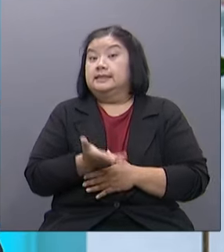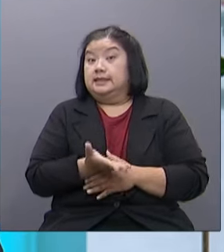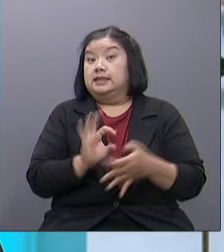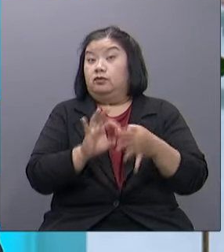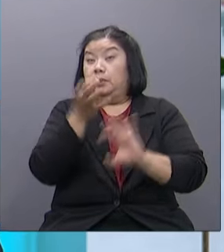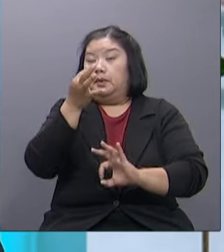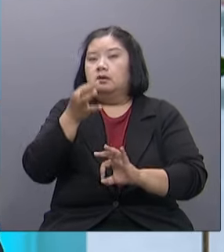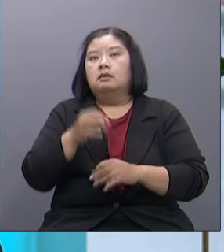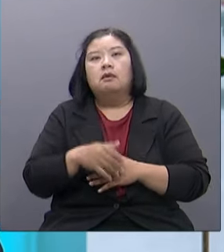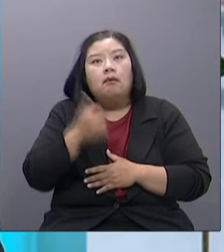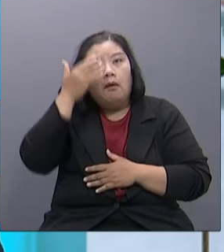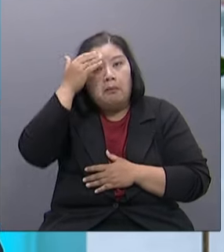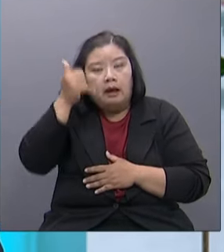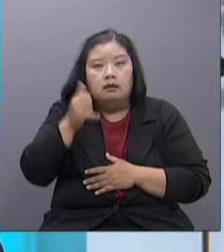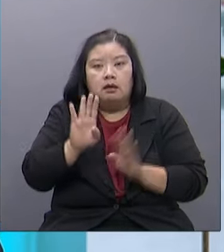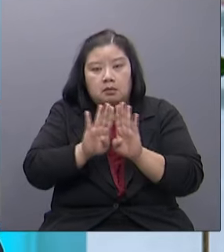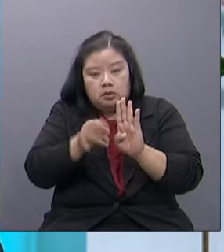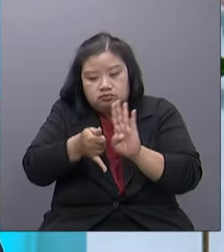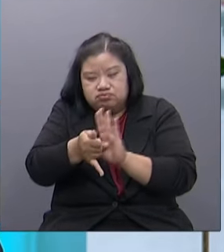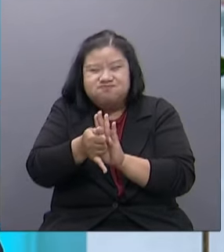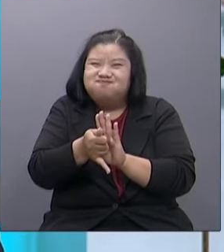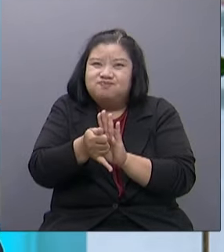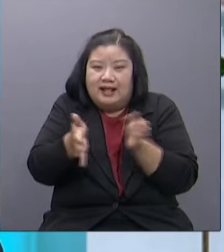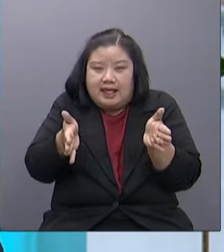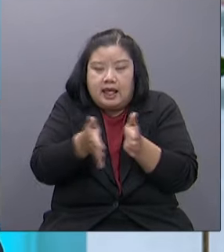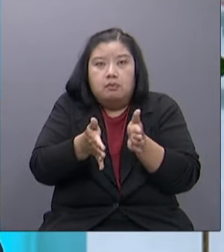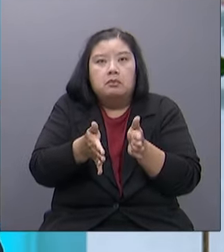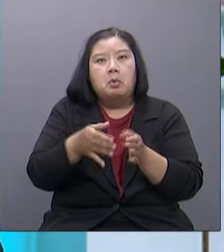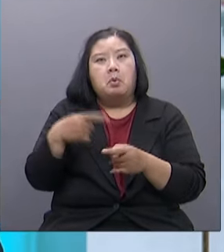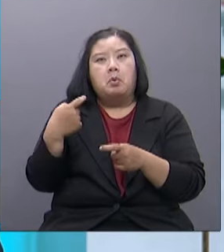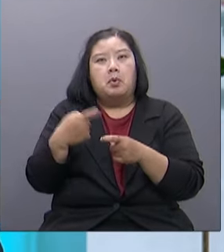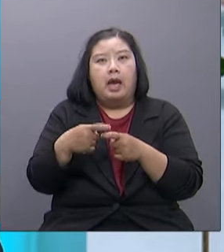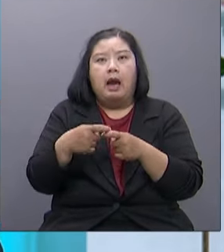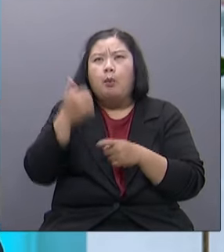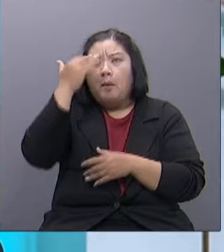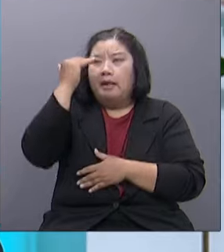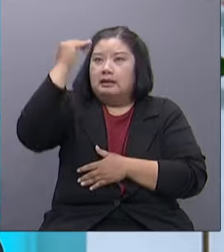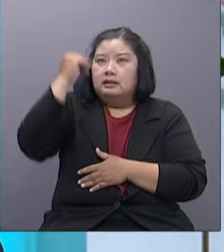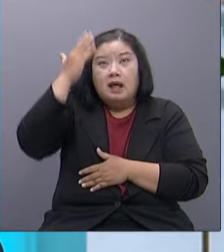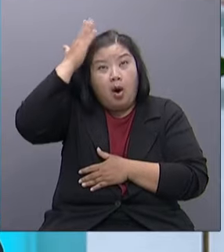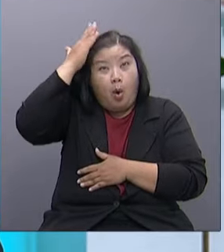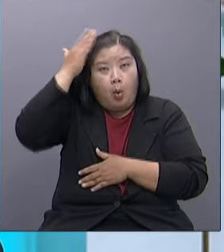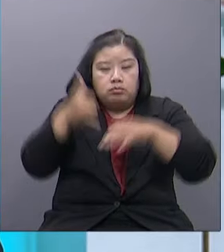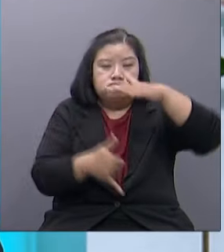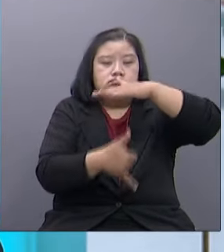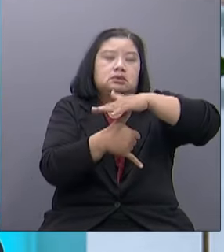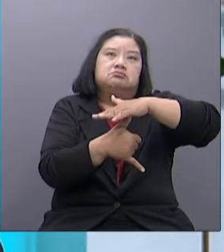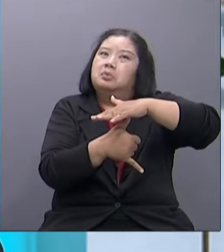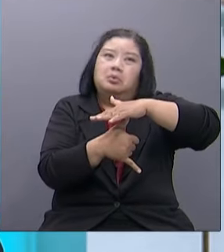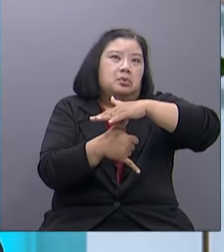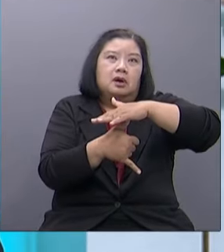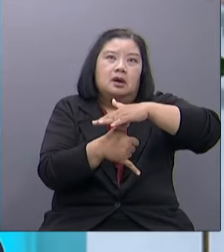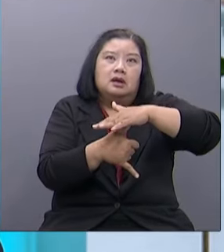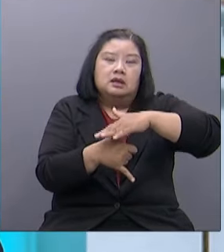เข้าออกก็แคบนะครับค่ะนั้นรถดับเพลิงคงเป็นดับได้ยากนะครับซึ่งในในข้อบัญญัติเรื่องกฎเรื่อง